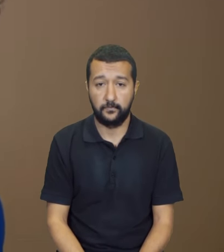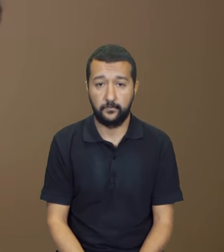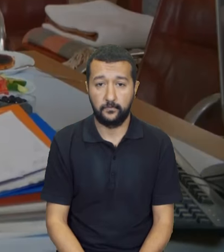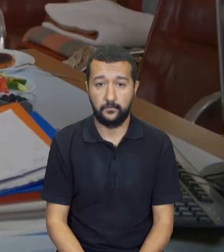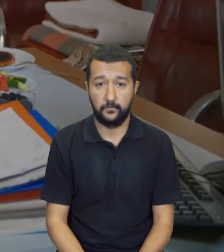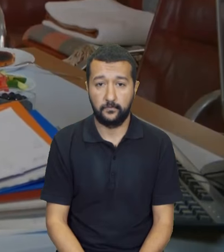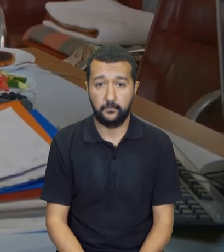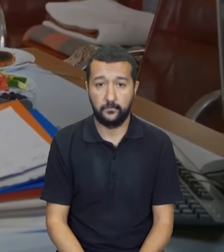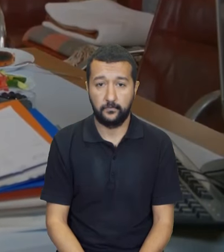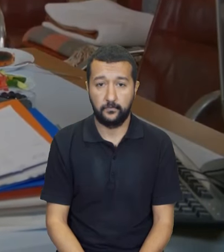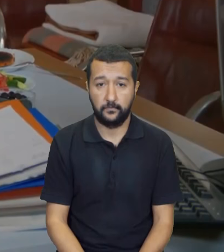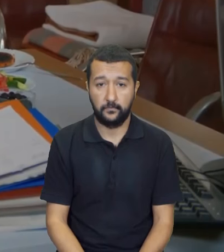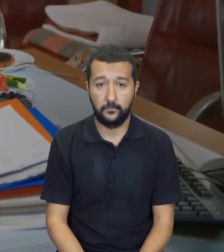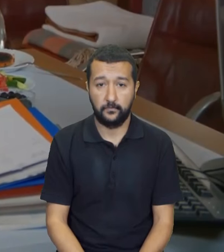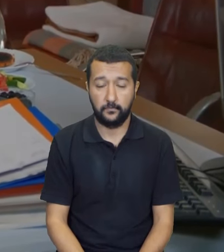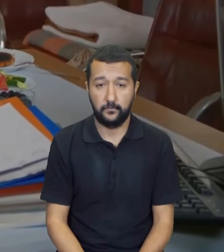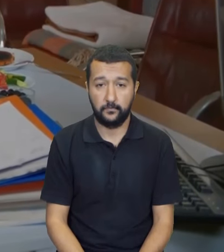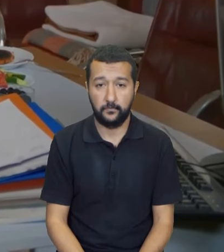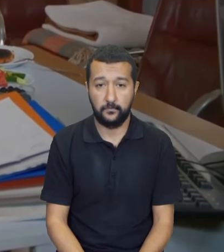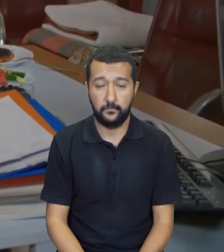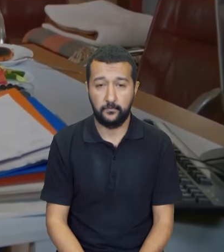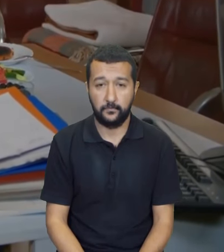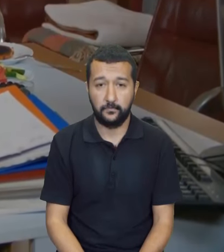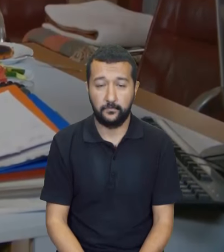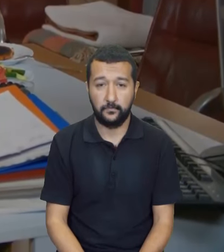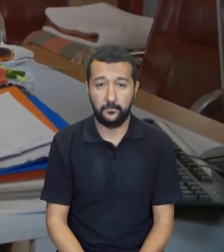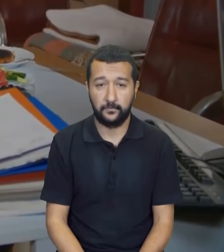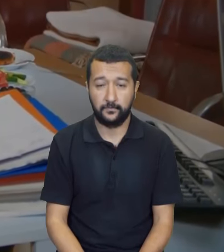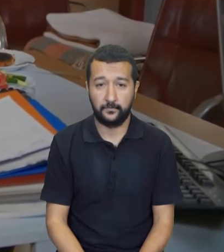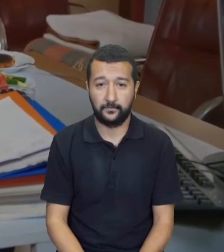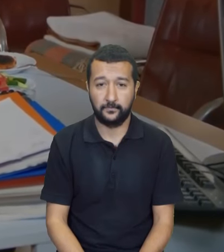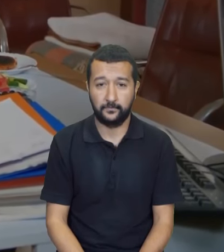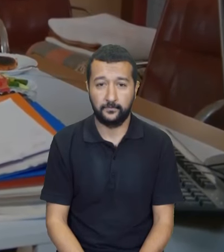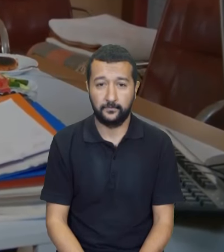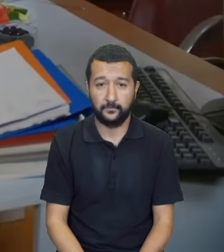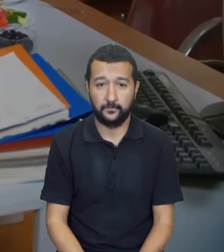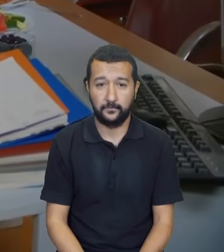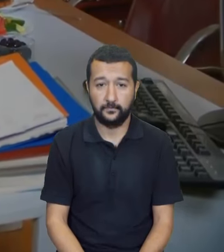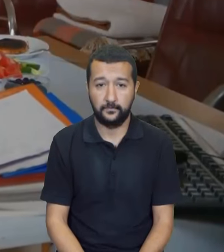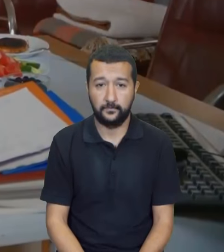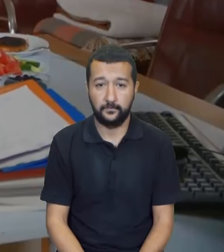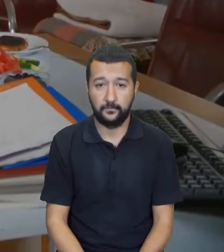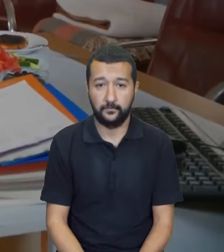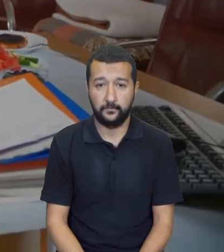Yanık ekmeği tabağa atar gibi bıraktı. Ekmeğin sertliği tabağı kırdı.